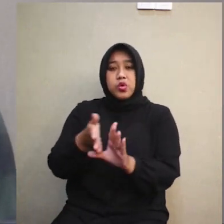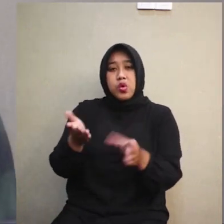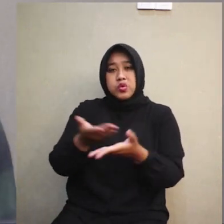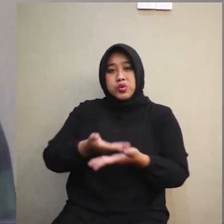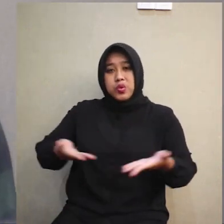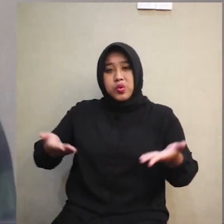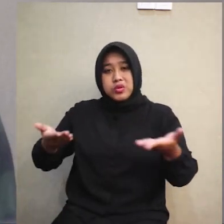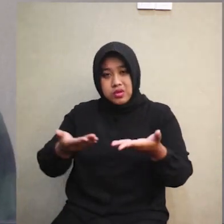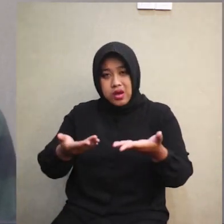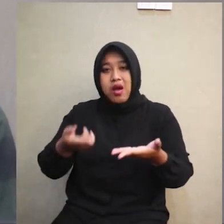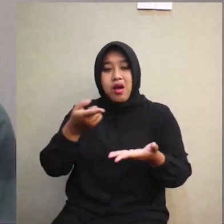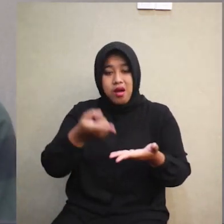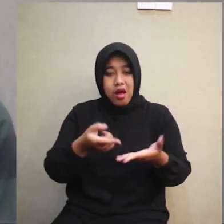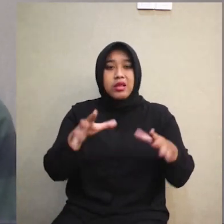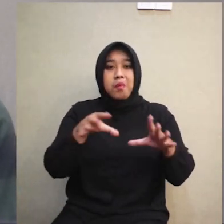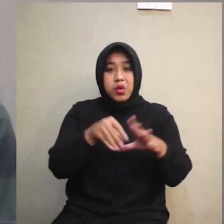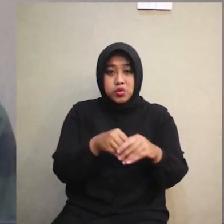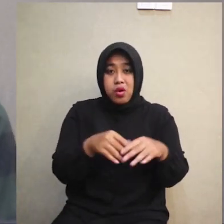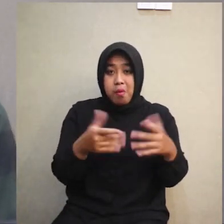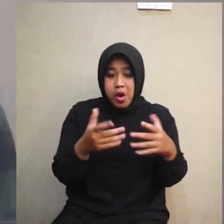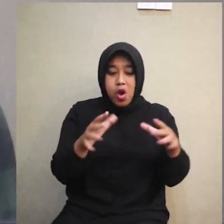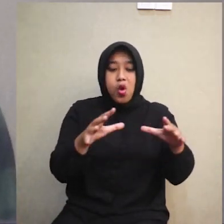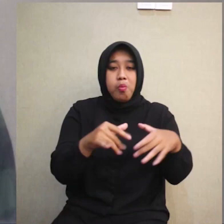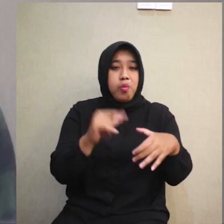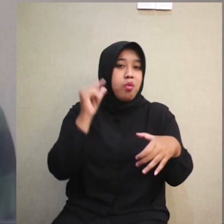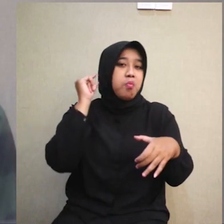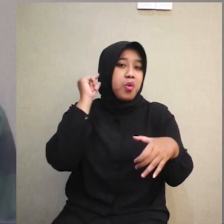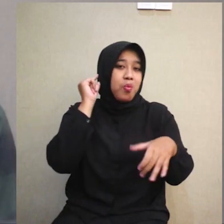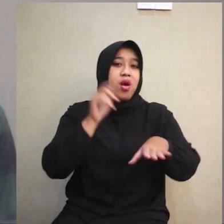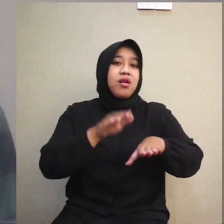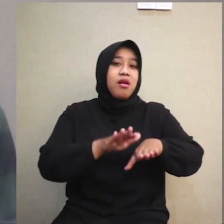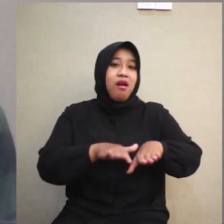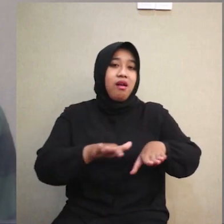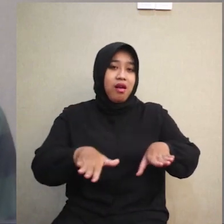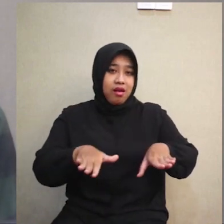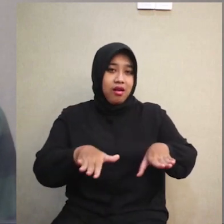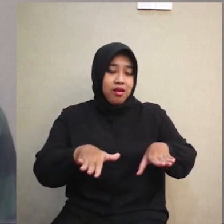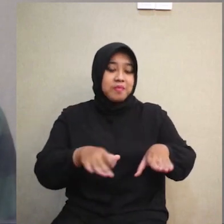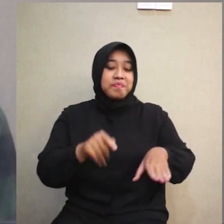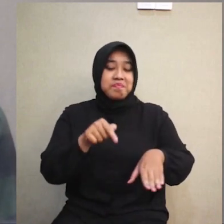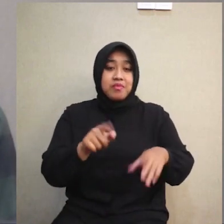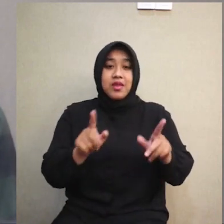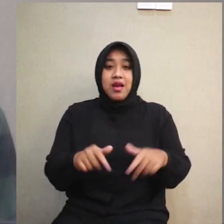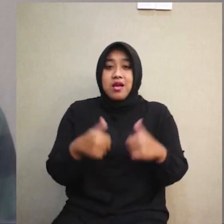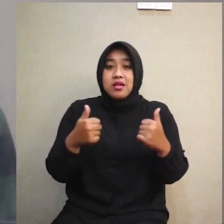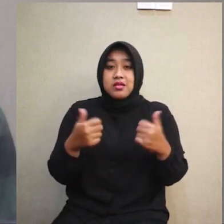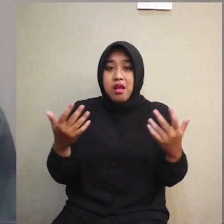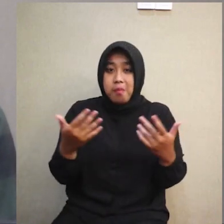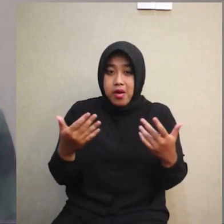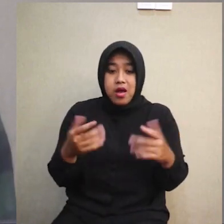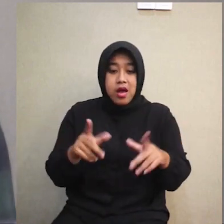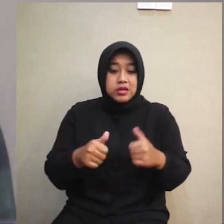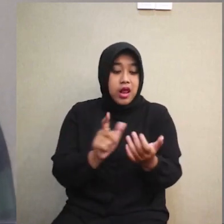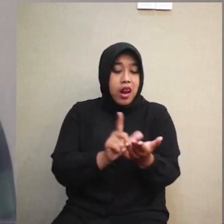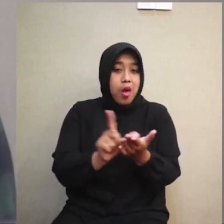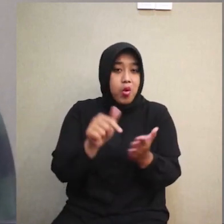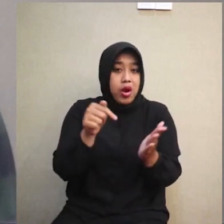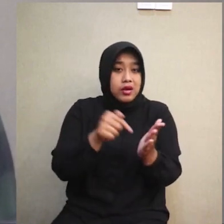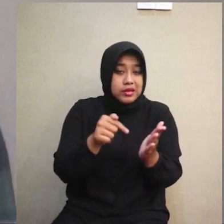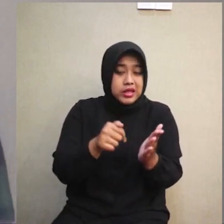perempuan dan anak Nah dari hasil laporan itu kemudian